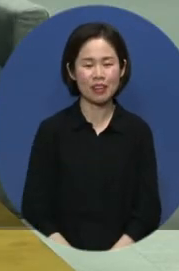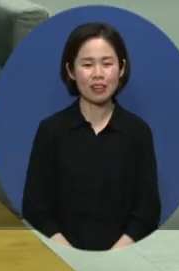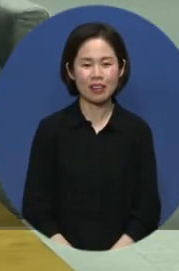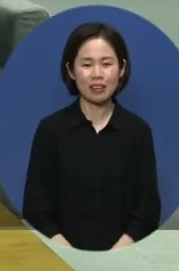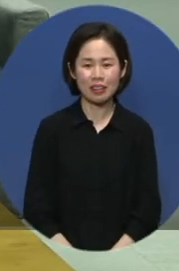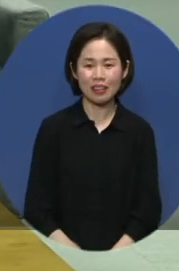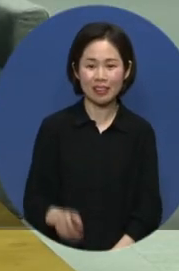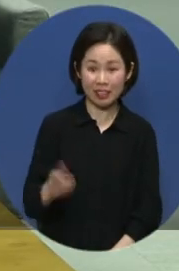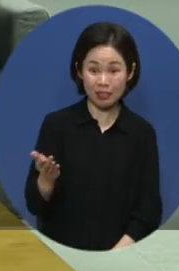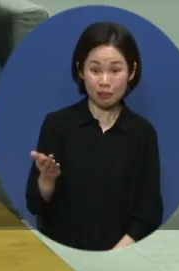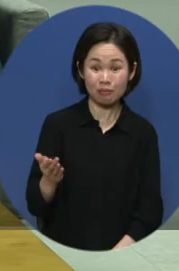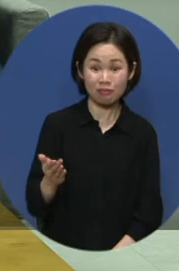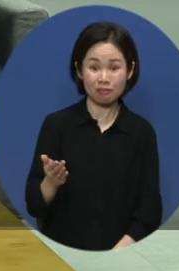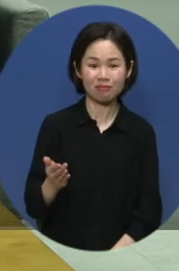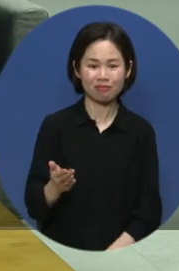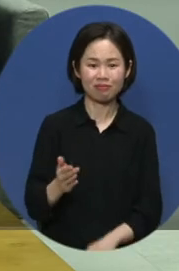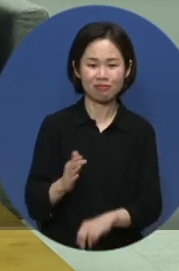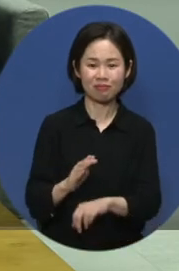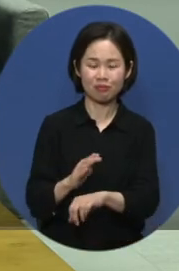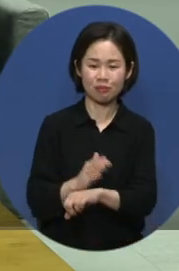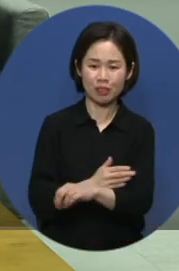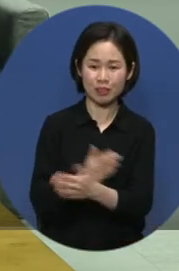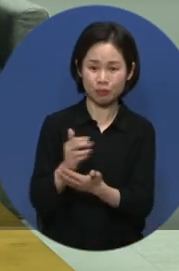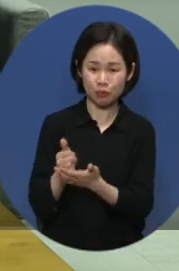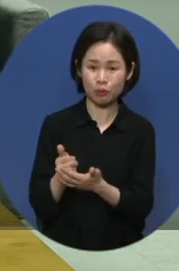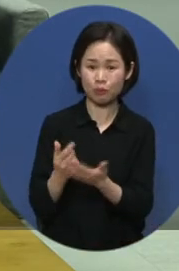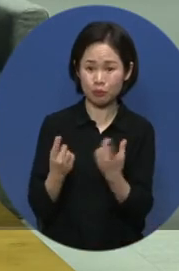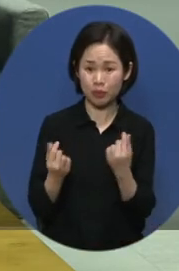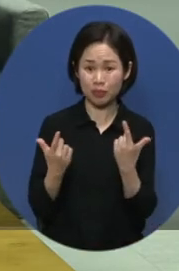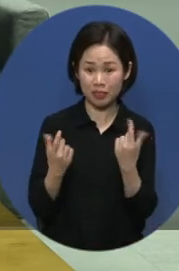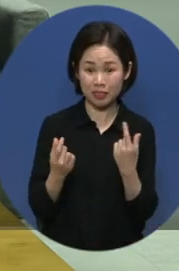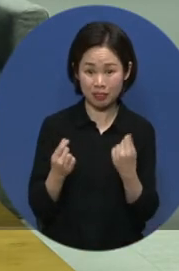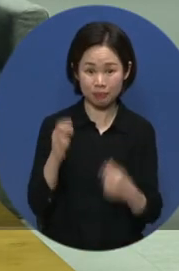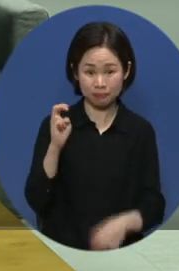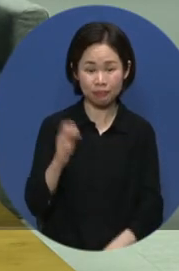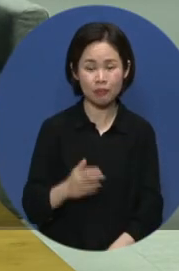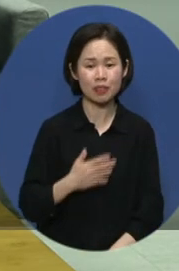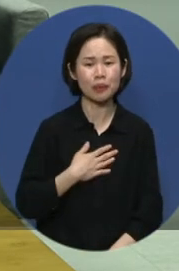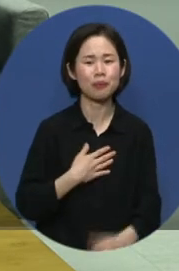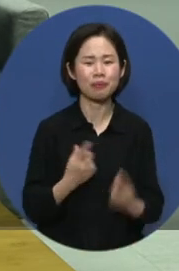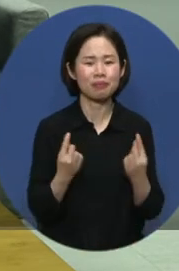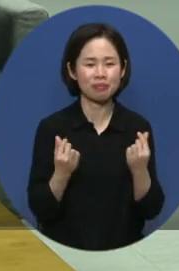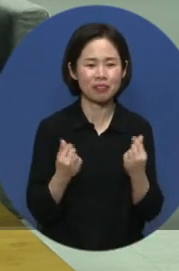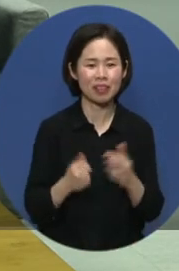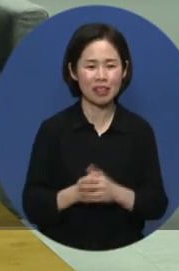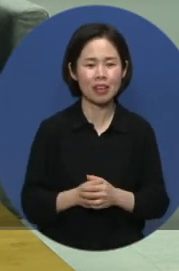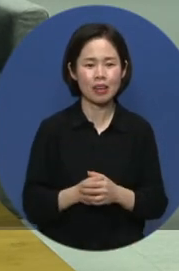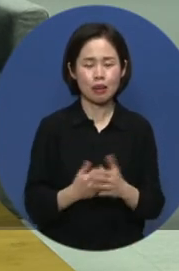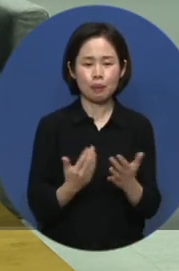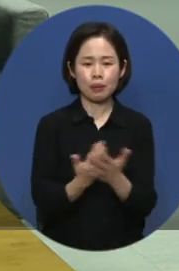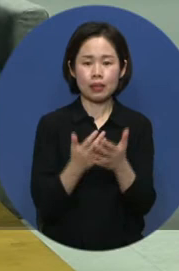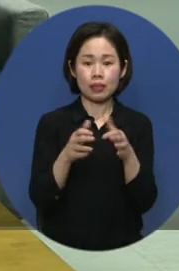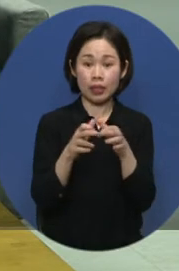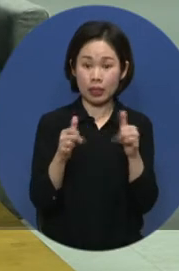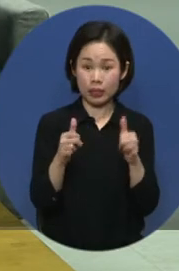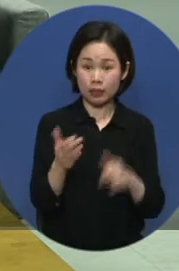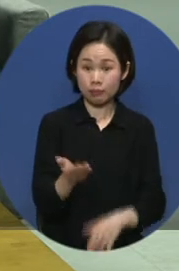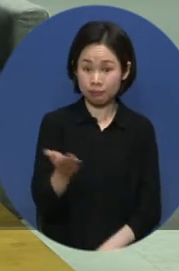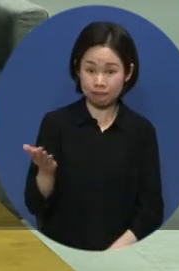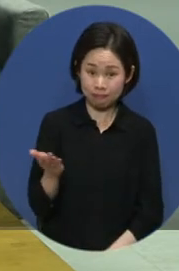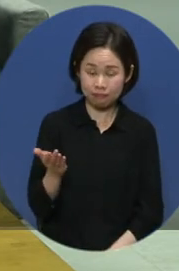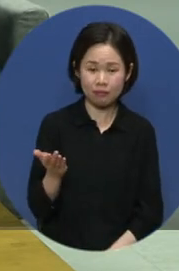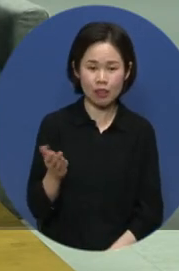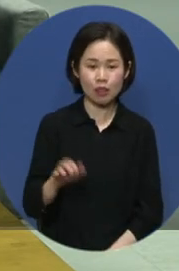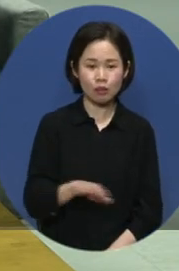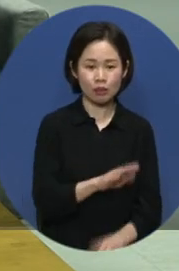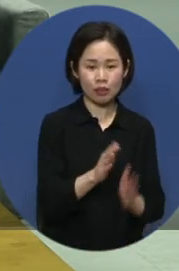과장님도 비슷할 것 같은데. 저 비슷한데 왜냐면 당사자분들이 뭔가 저희가 만든